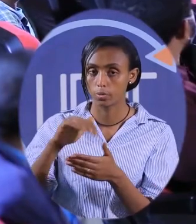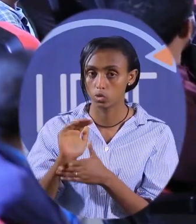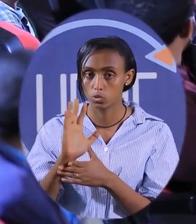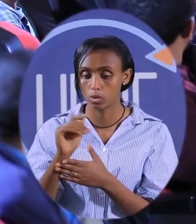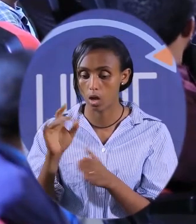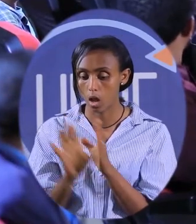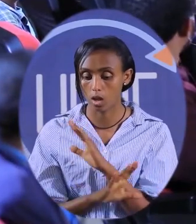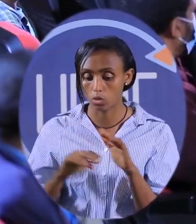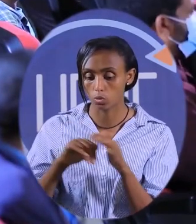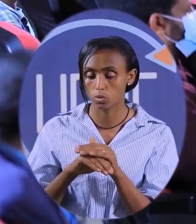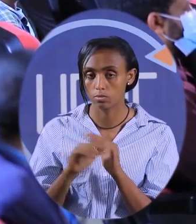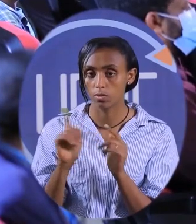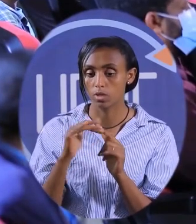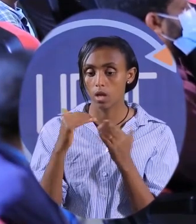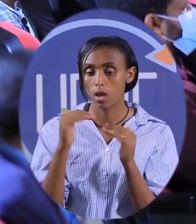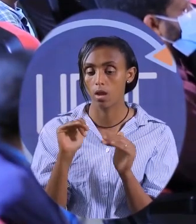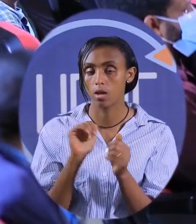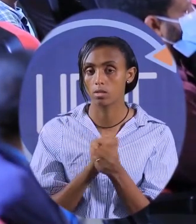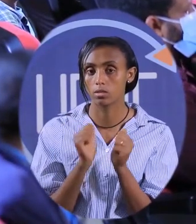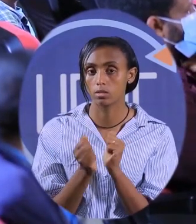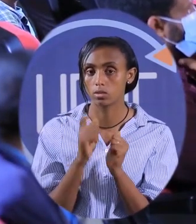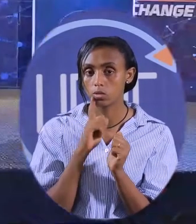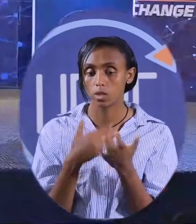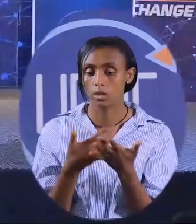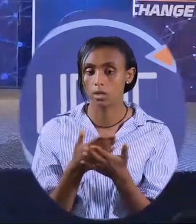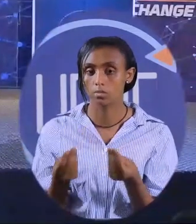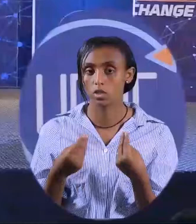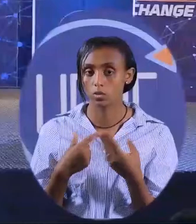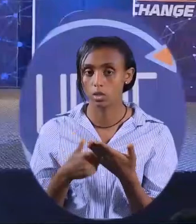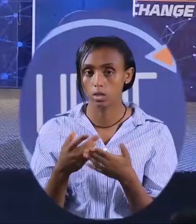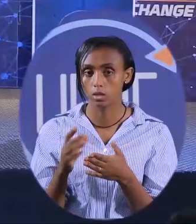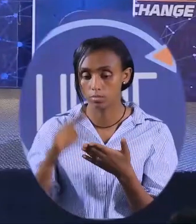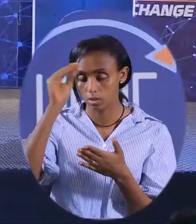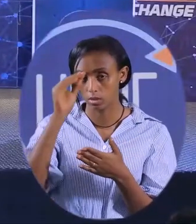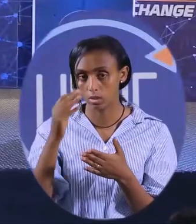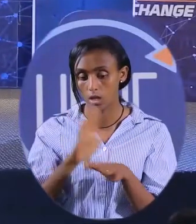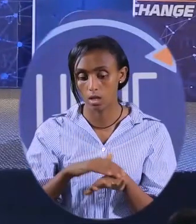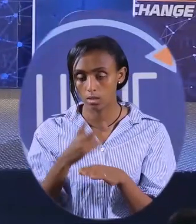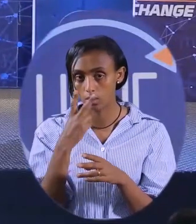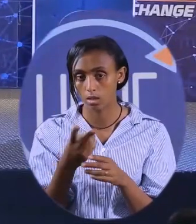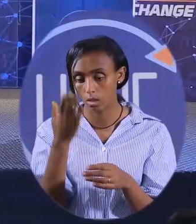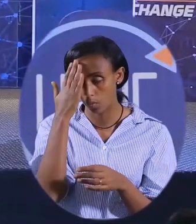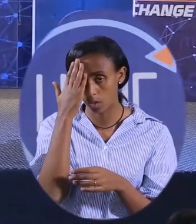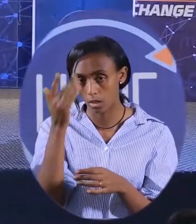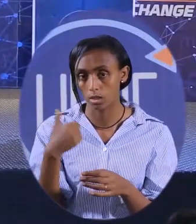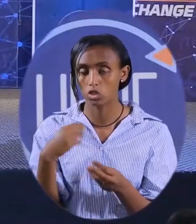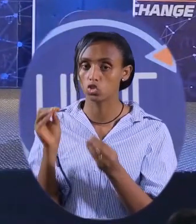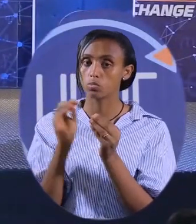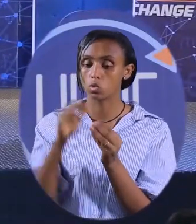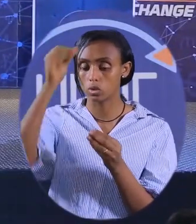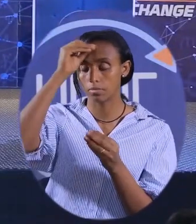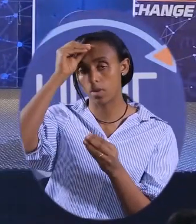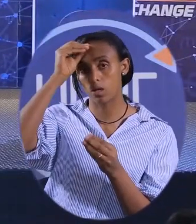እና ለሀገርስቱ በምን ያህል ዳይቨርሲቲ ነው የሚሰጠው ይሄን ቢነግሩኝ። ካሪኩለም ጋር በተያያዘ ይታወቃል በብዛት እኔን ጨምሮ